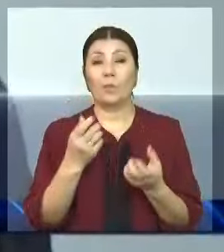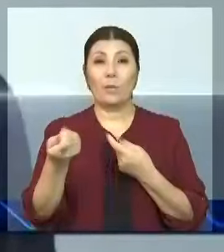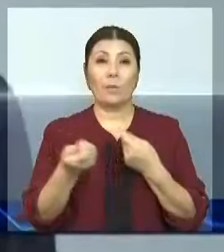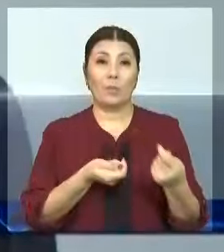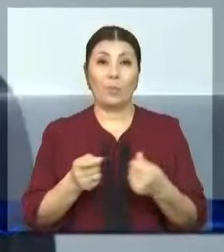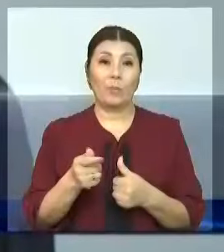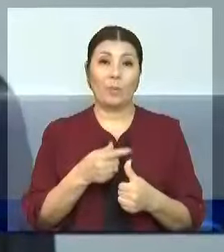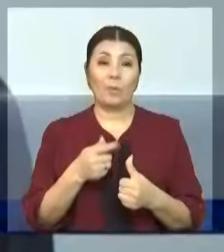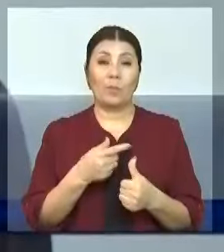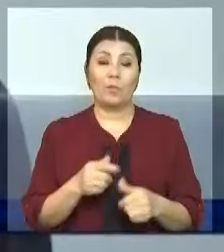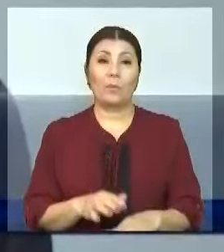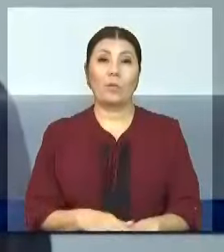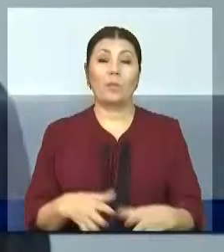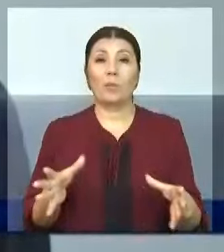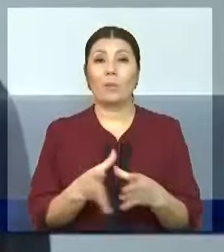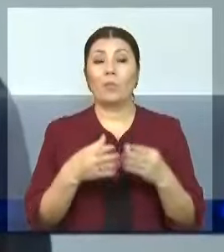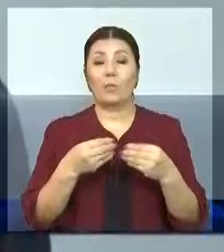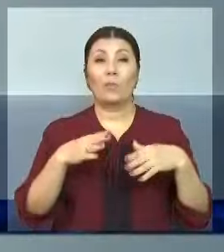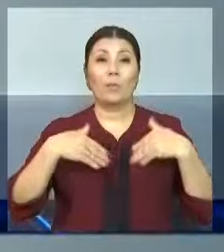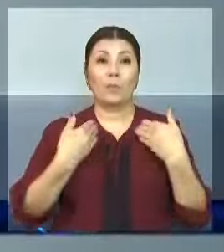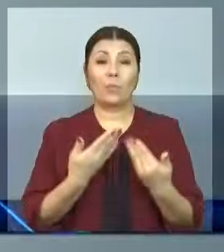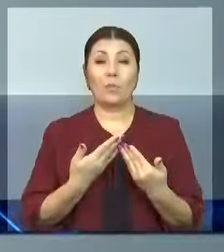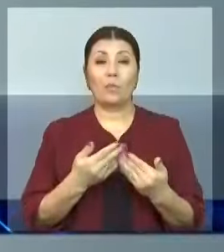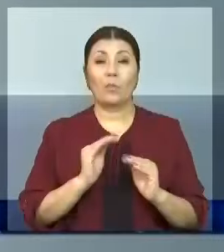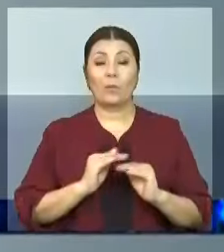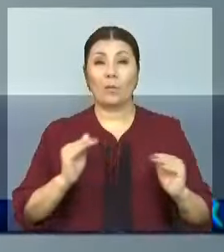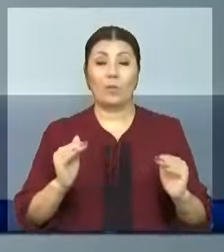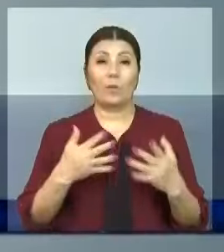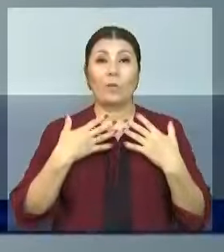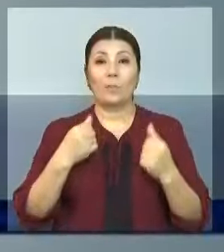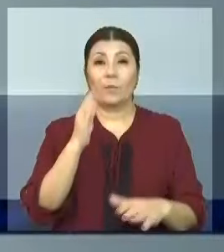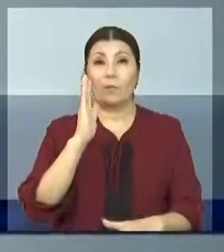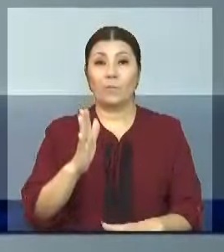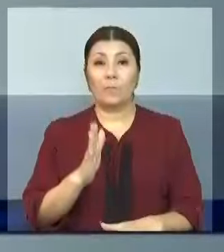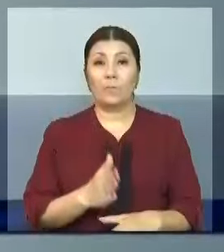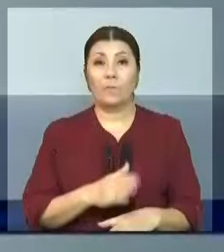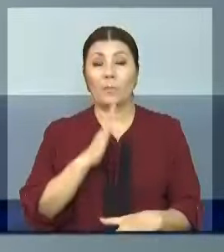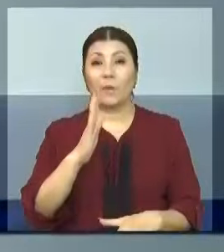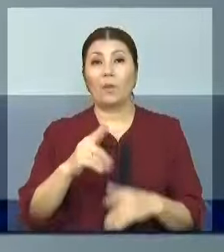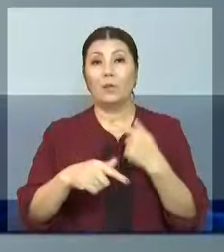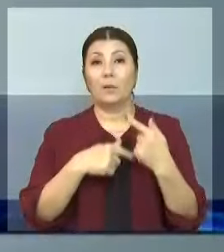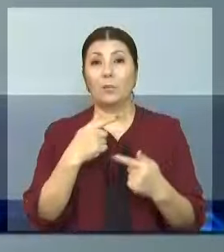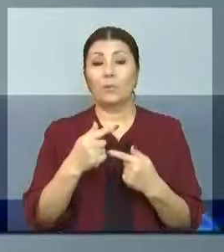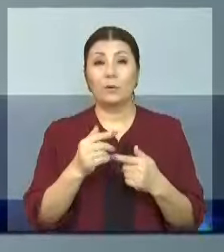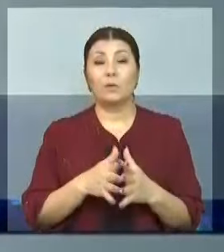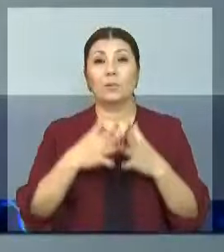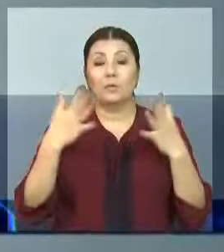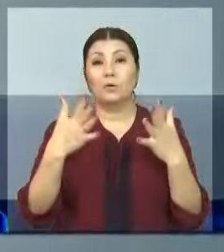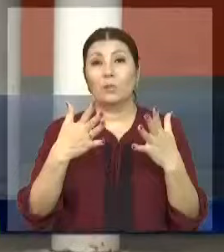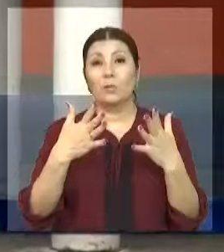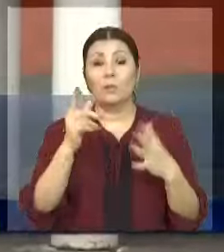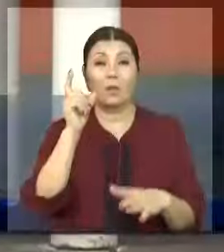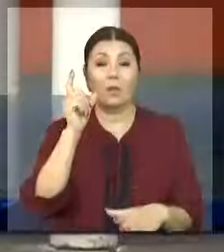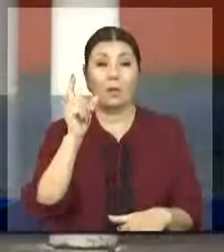атынан семьяны құттықтағым келіп тұр. Балдарға денсаулық тілеймін. Алдағы уақытта үлкен азамат болып